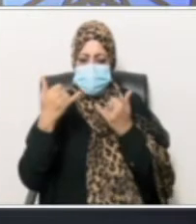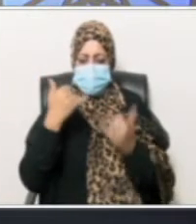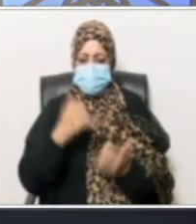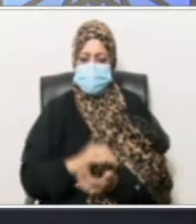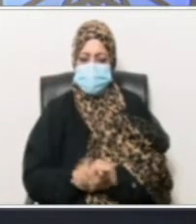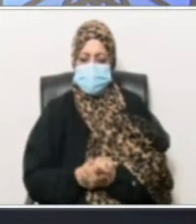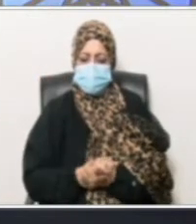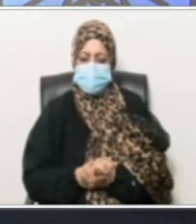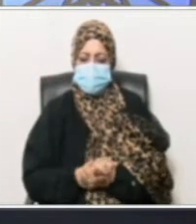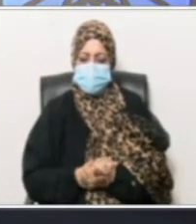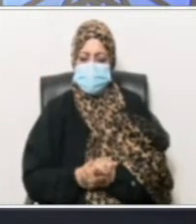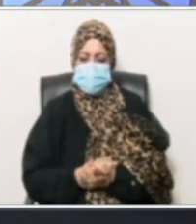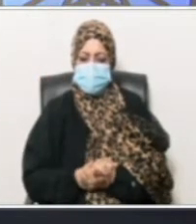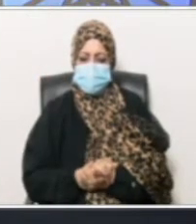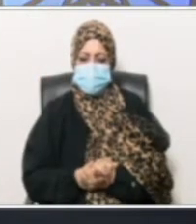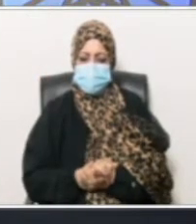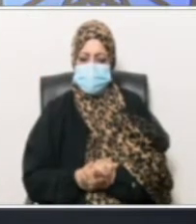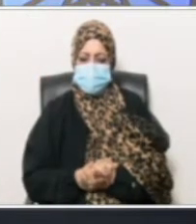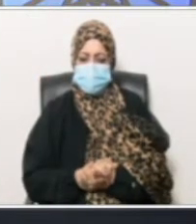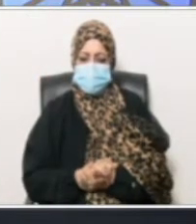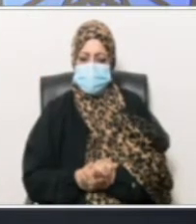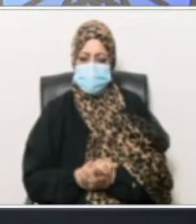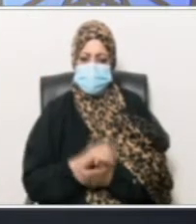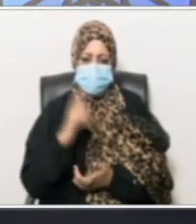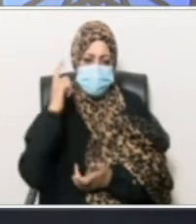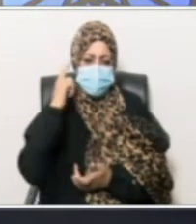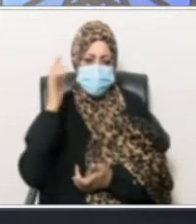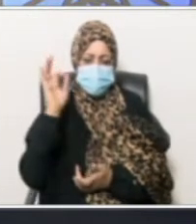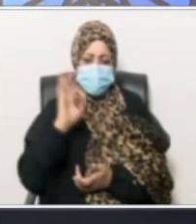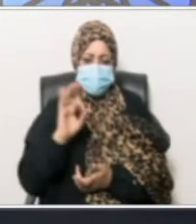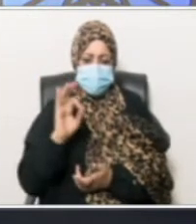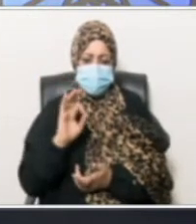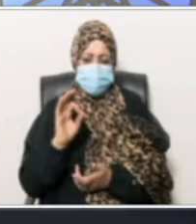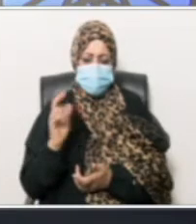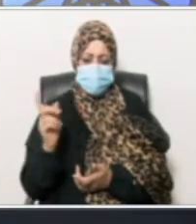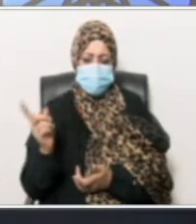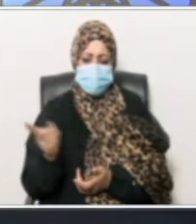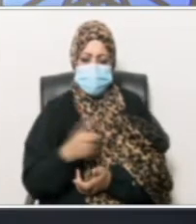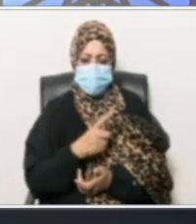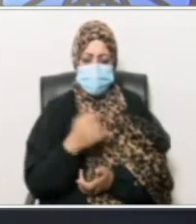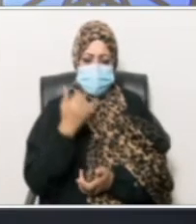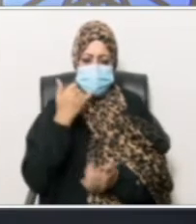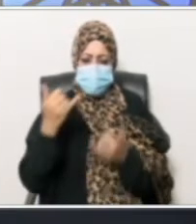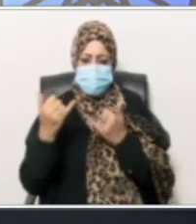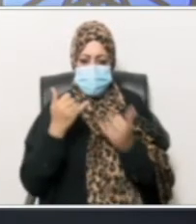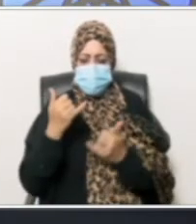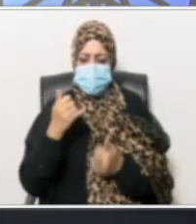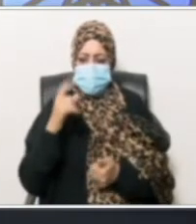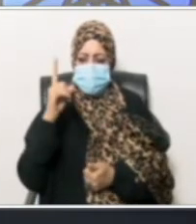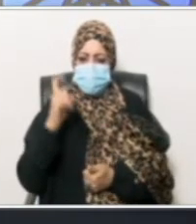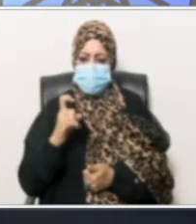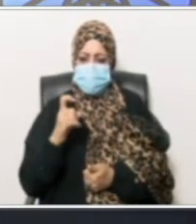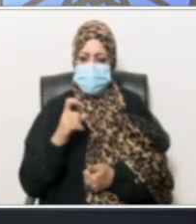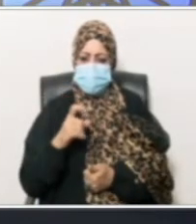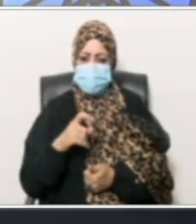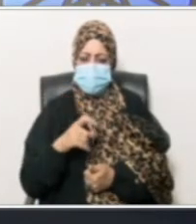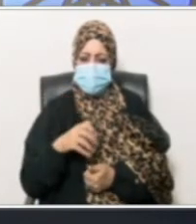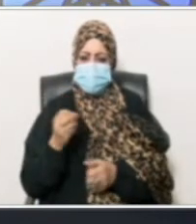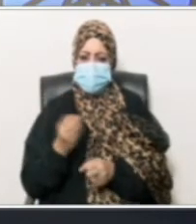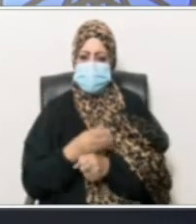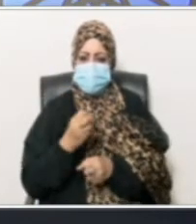تو وين تسمي لي فيه؟ ما دام كل ما في حد يتكلم، بالكي يا جماعه يقولوا هذا ما يمثلوا علينا يسموا في الاسماء هيك وخلاص. باي هاي تعال يا ابو